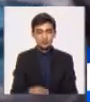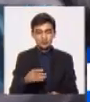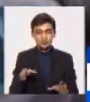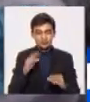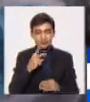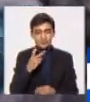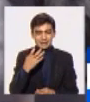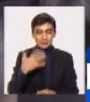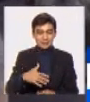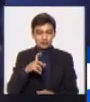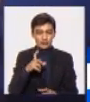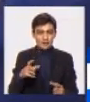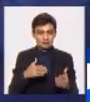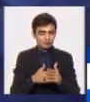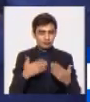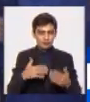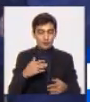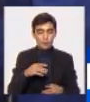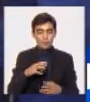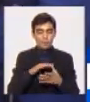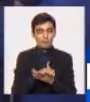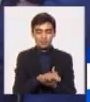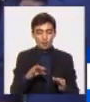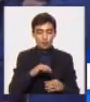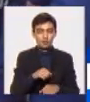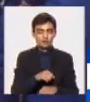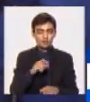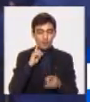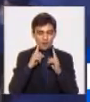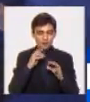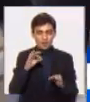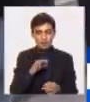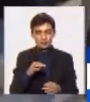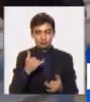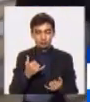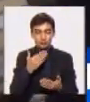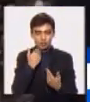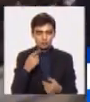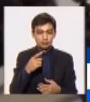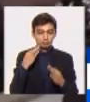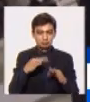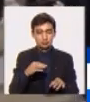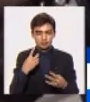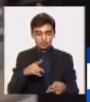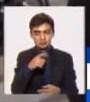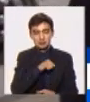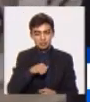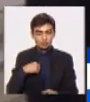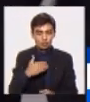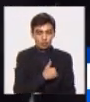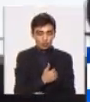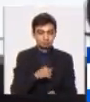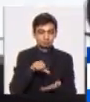Ограничения в 250 человек для организации мирного собрания без спецразрешения теперь нет. Инициатором этого изменения стал президент страны.